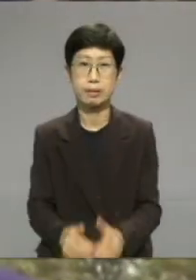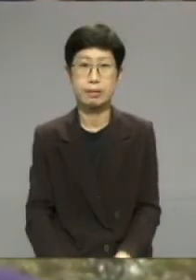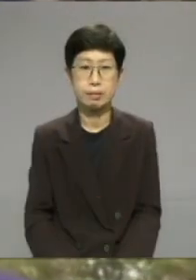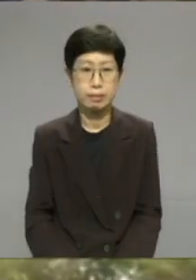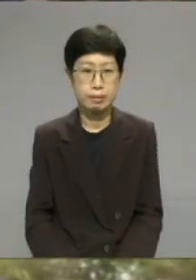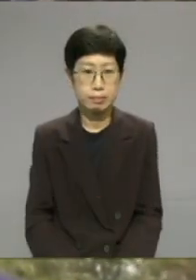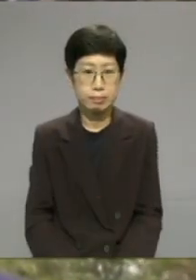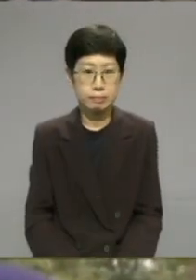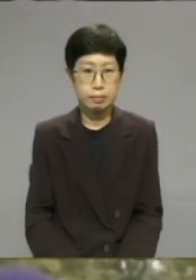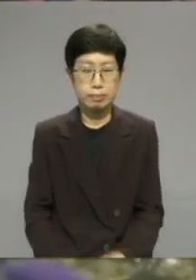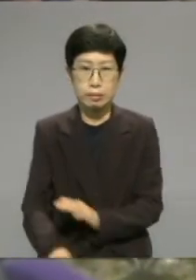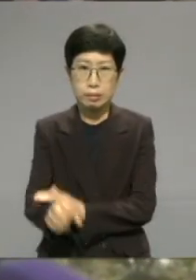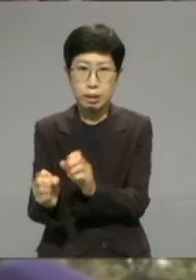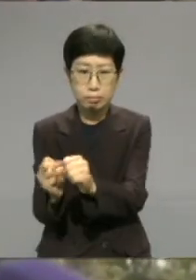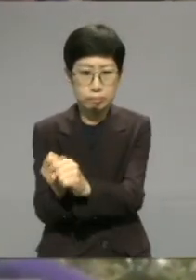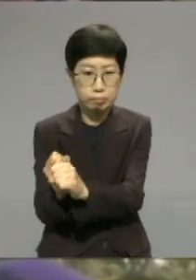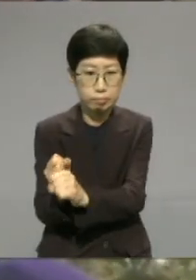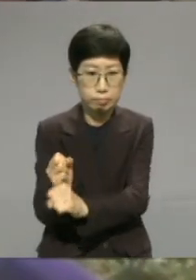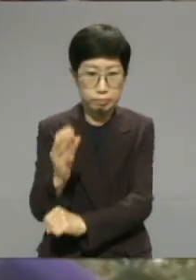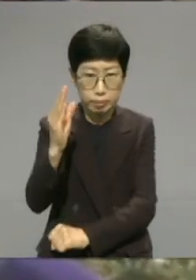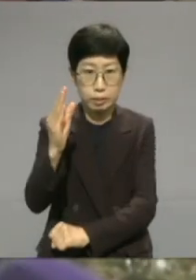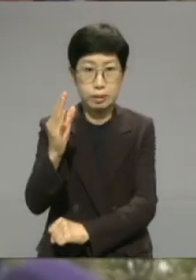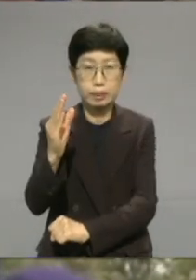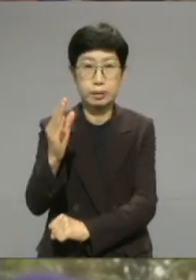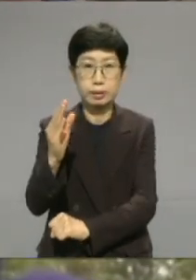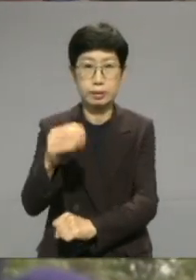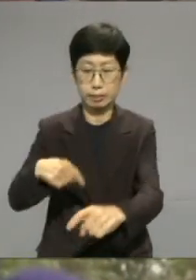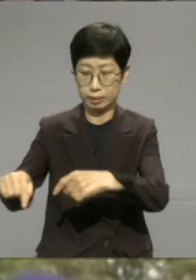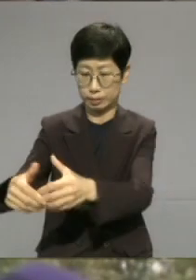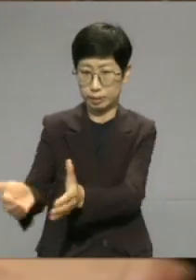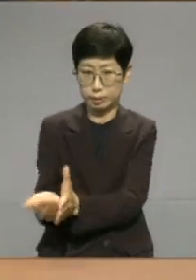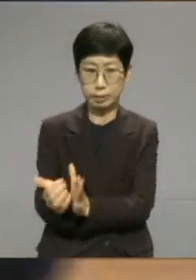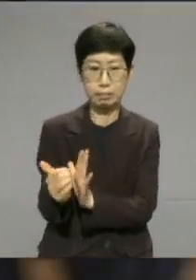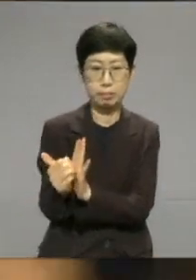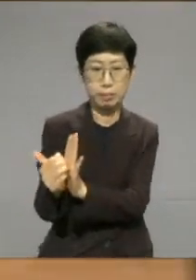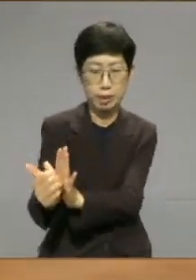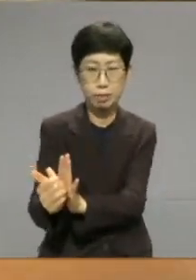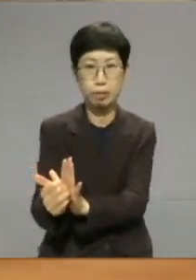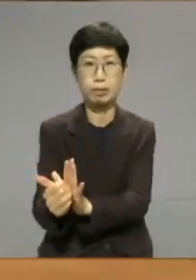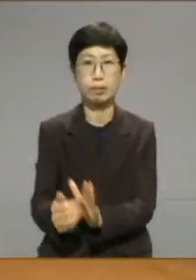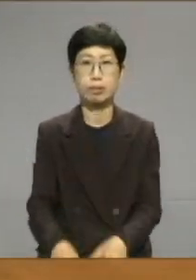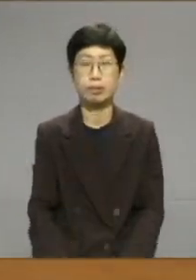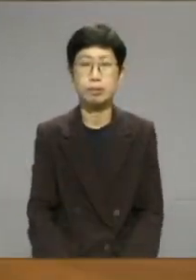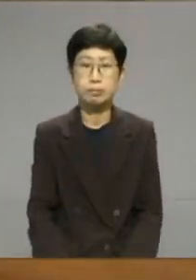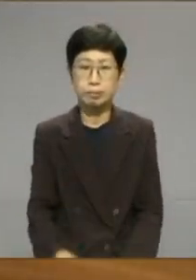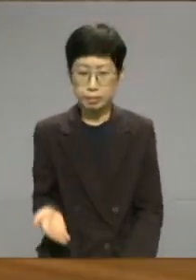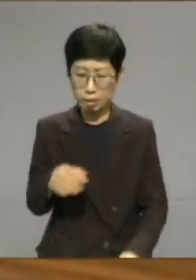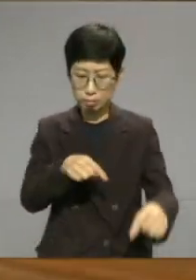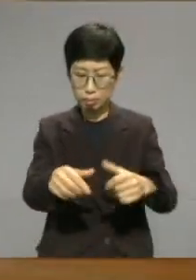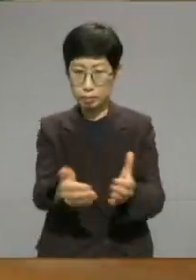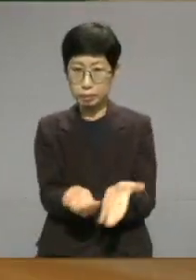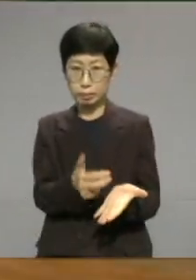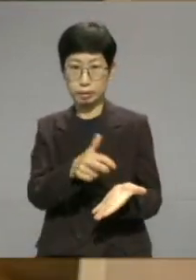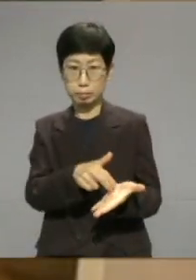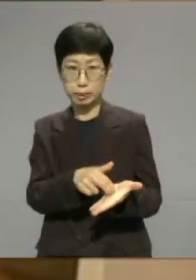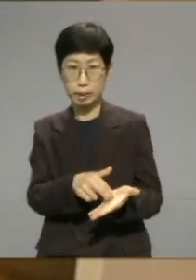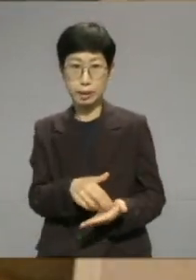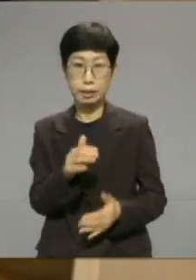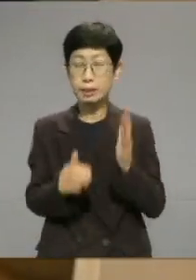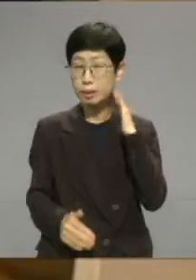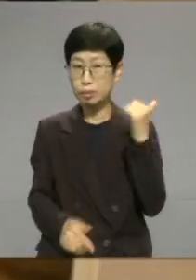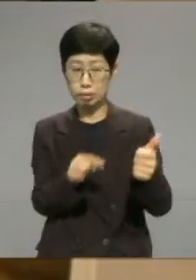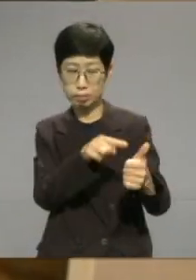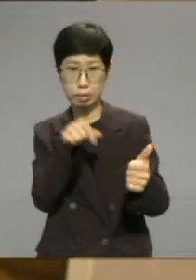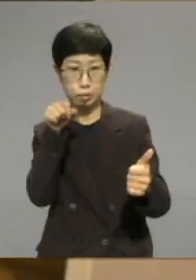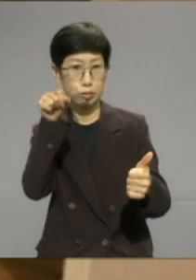Nous devions faire barrage à l'extrême droite et ouvrir un chemin d'espérance. 하지만 정치권은 올랑드 전 대통령의